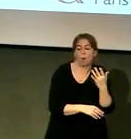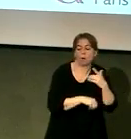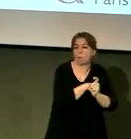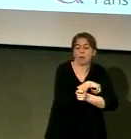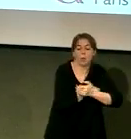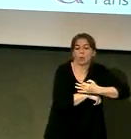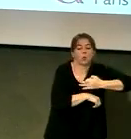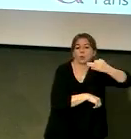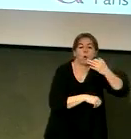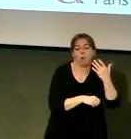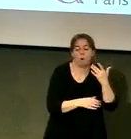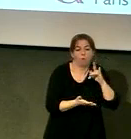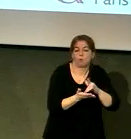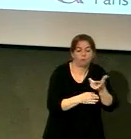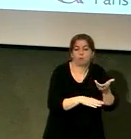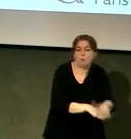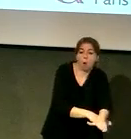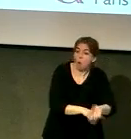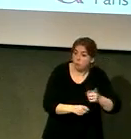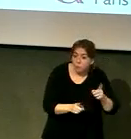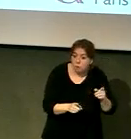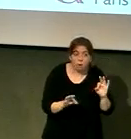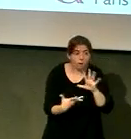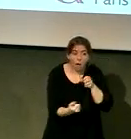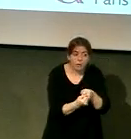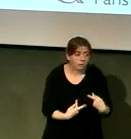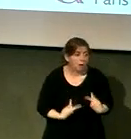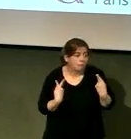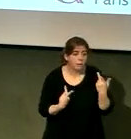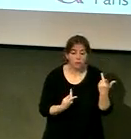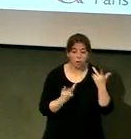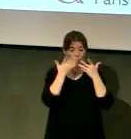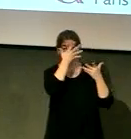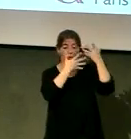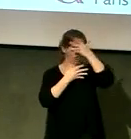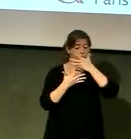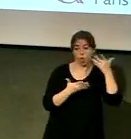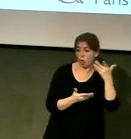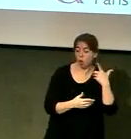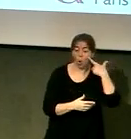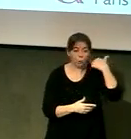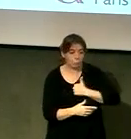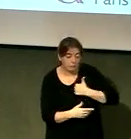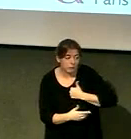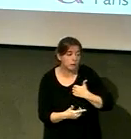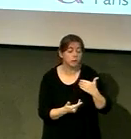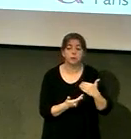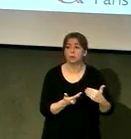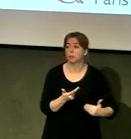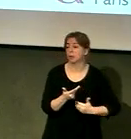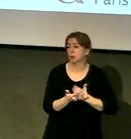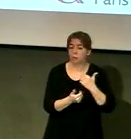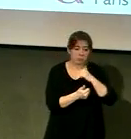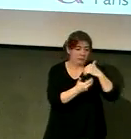ça, mais il y a tout le reste. Il y a les accidents de la vie, il y a les suicides, il y